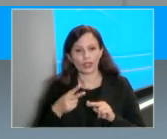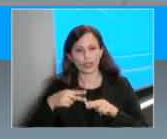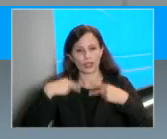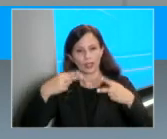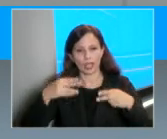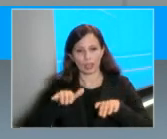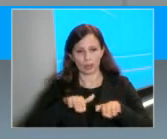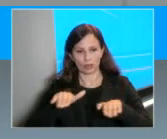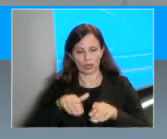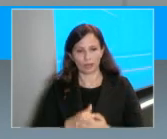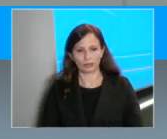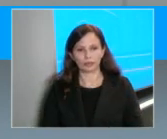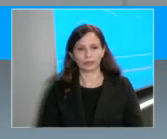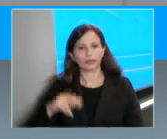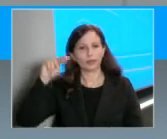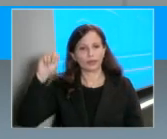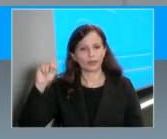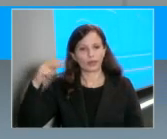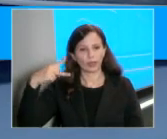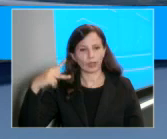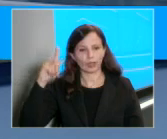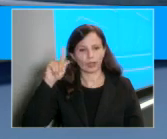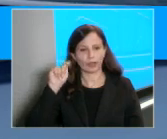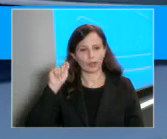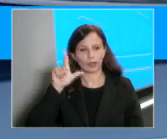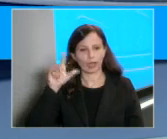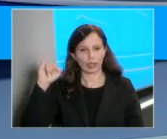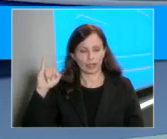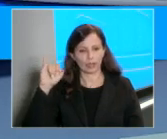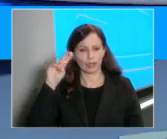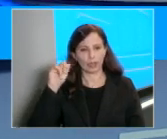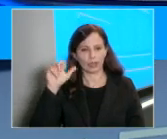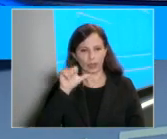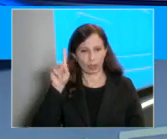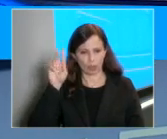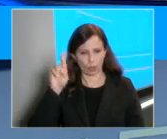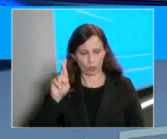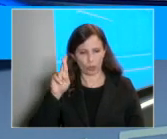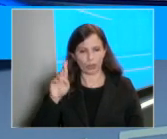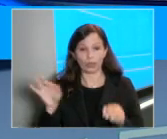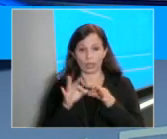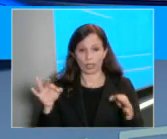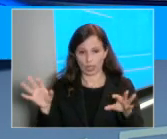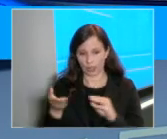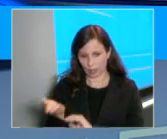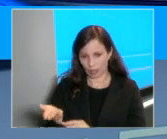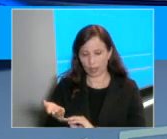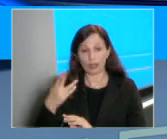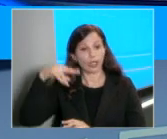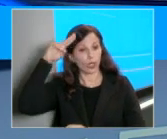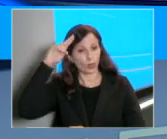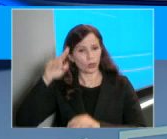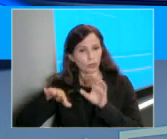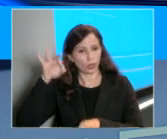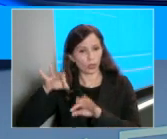טוב, נפתלי נאור, נפתח איתך, תשמע, פריימריז בליכוד, אתה רואה את הקמפיין הזה קורה. מה דעתך?